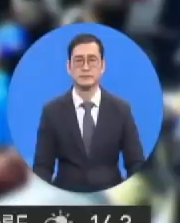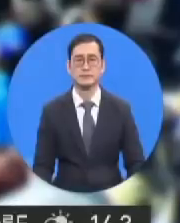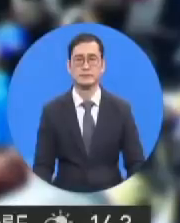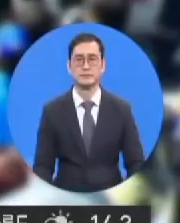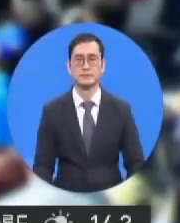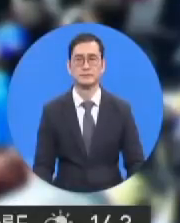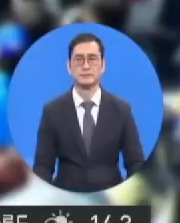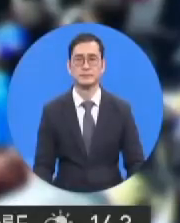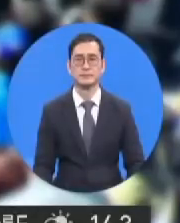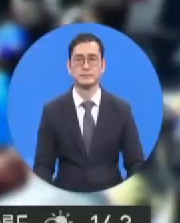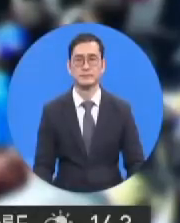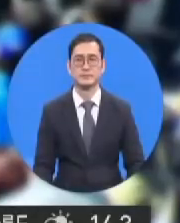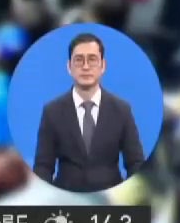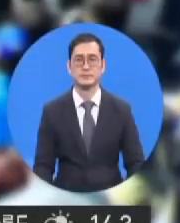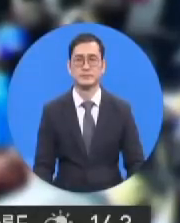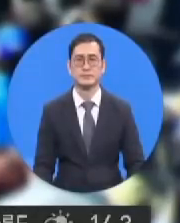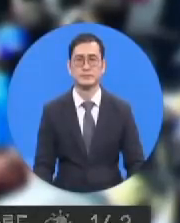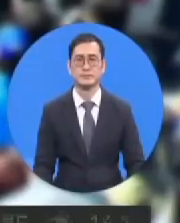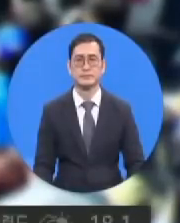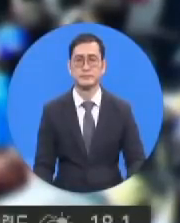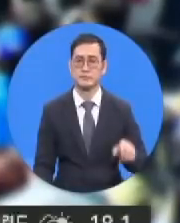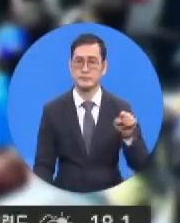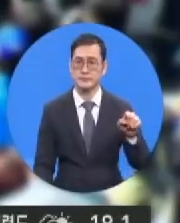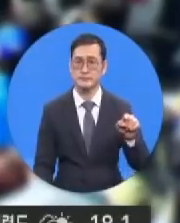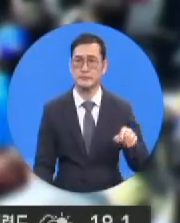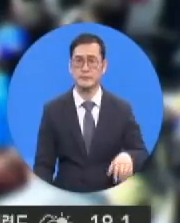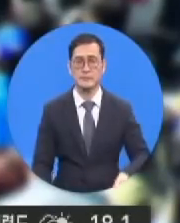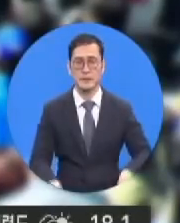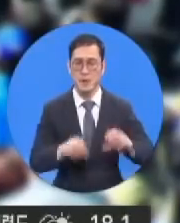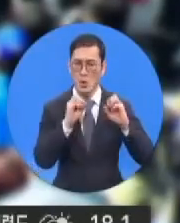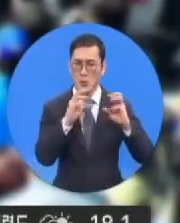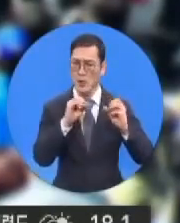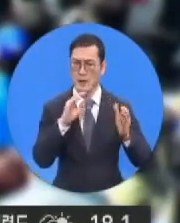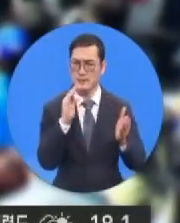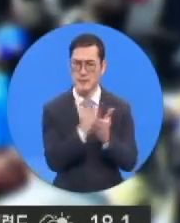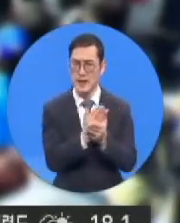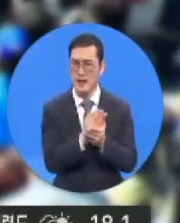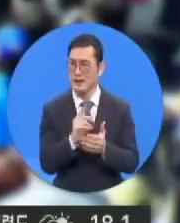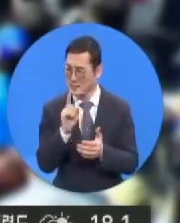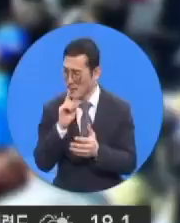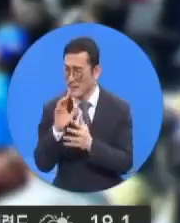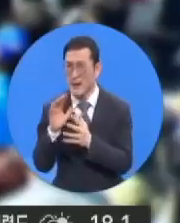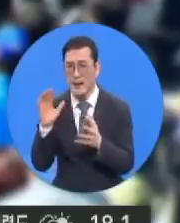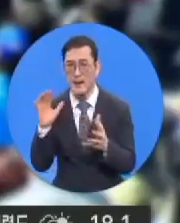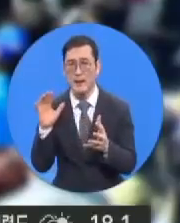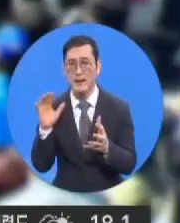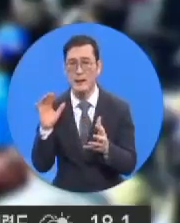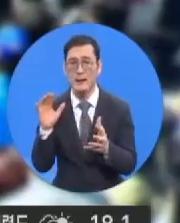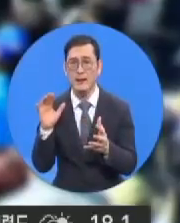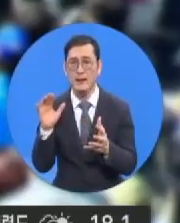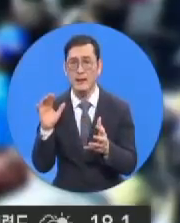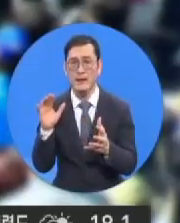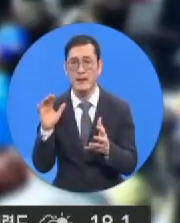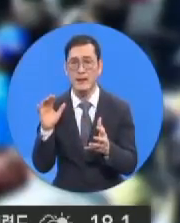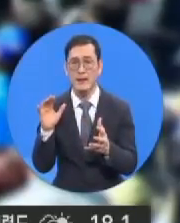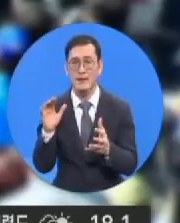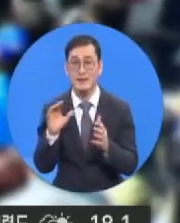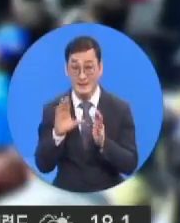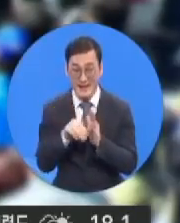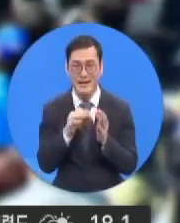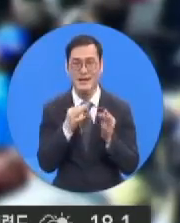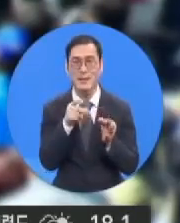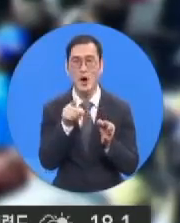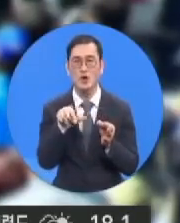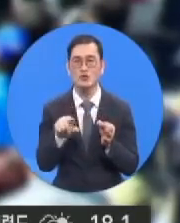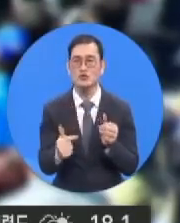더불어민주당을 연상시킨다. 그래서 홍보하는 것으로 오인될 수 있다라는 논란이 있었는데 이 논란에 대해서 당시에 방송인 김어준 씨는